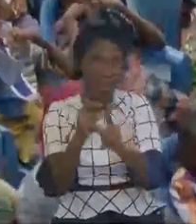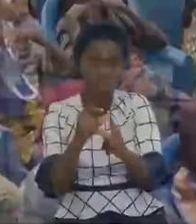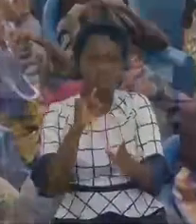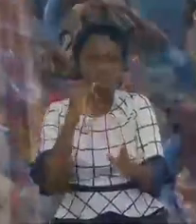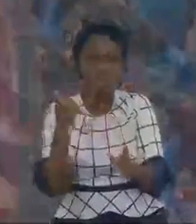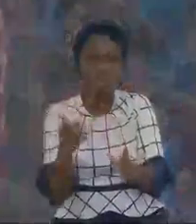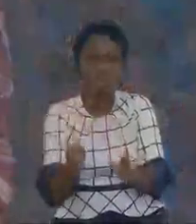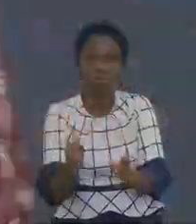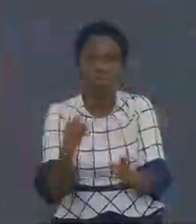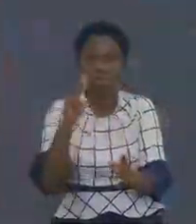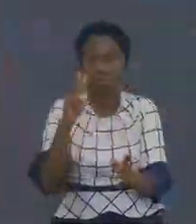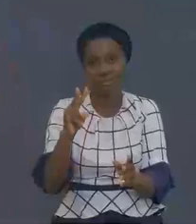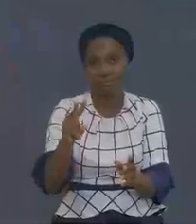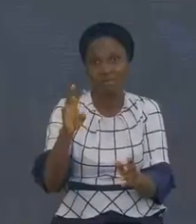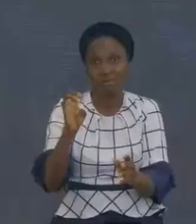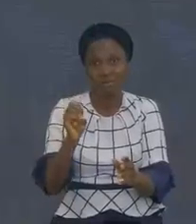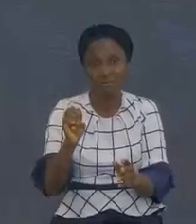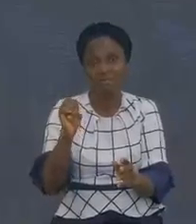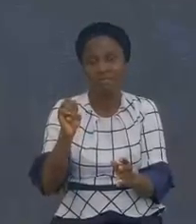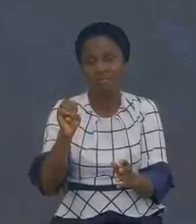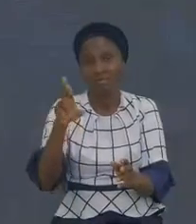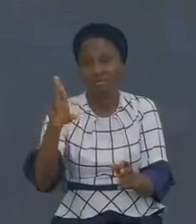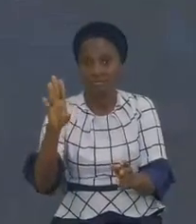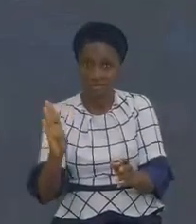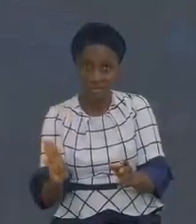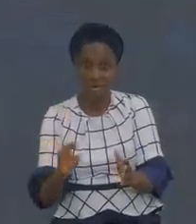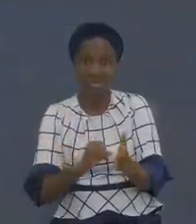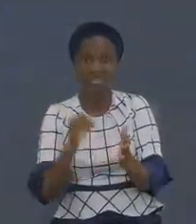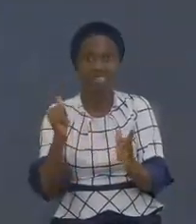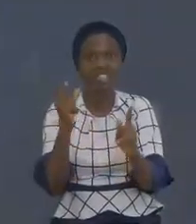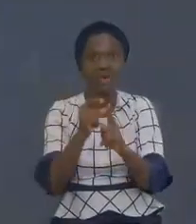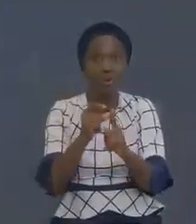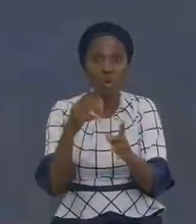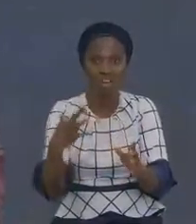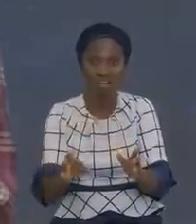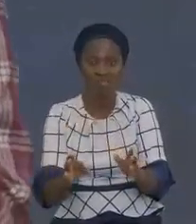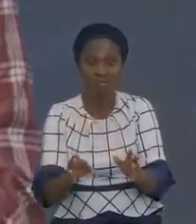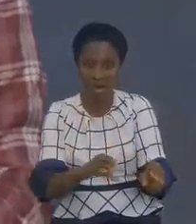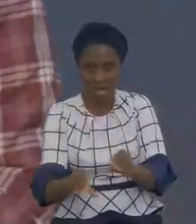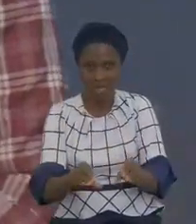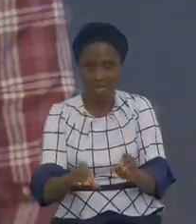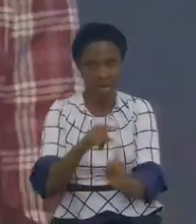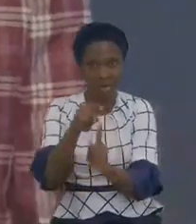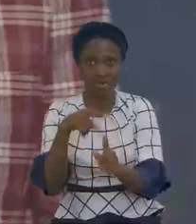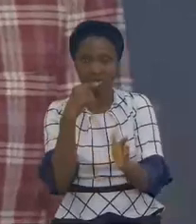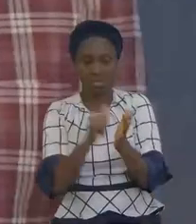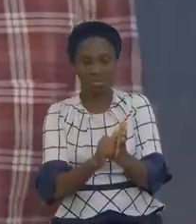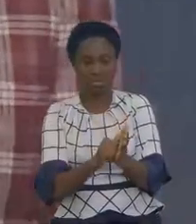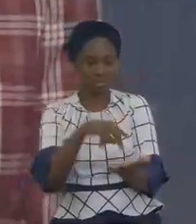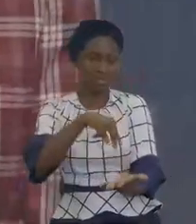Un verbe d'action. Quand il dit debout, si tu continues à